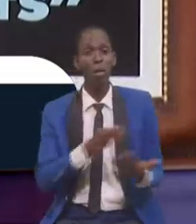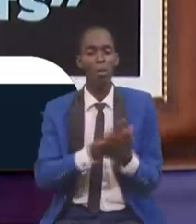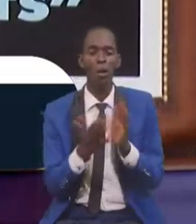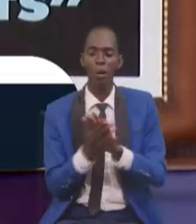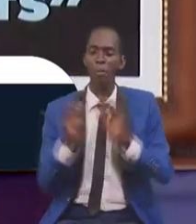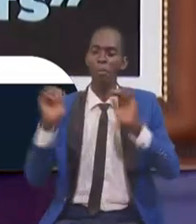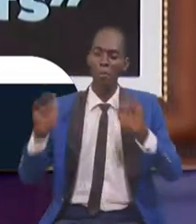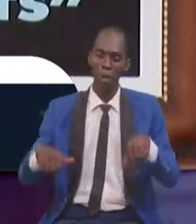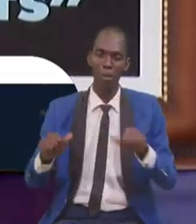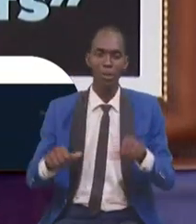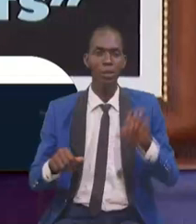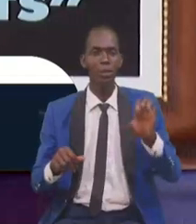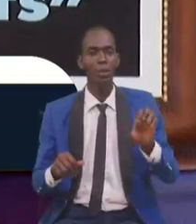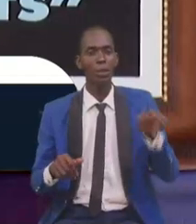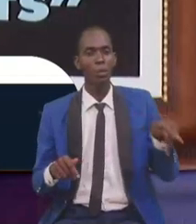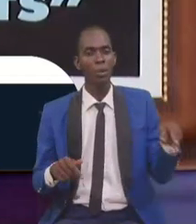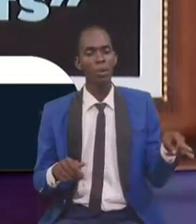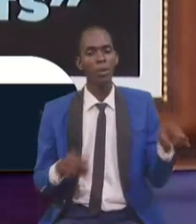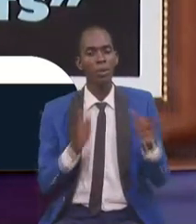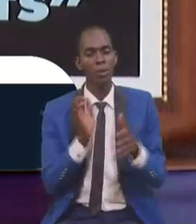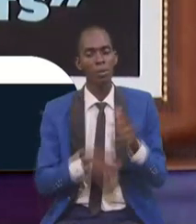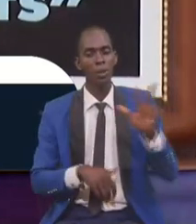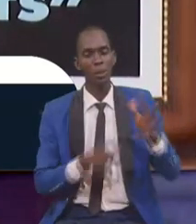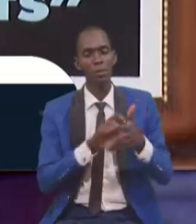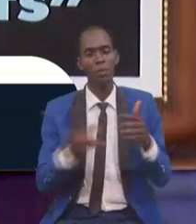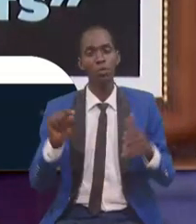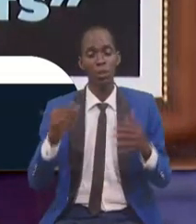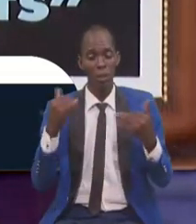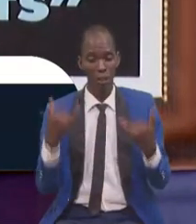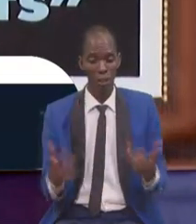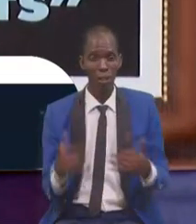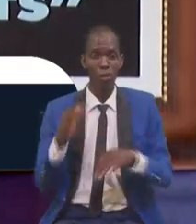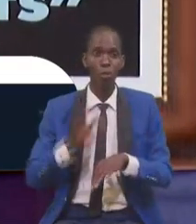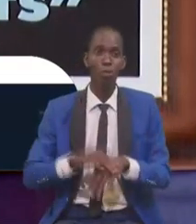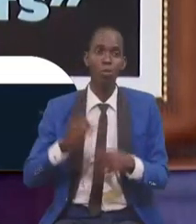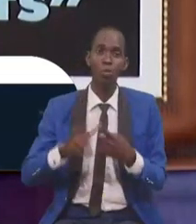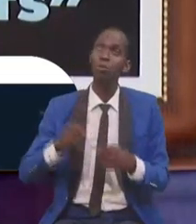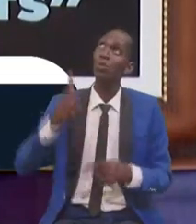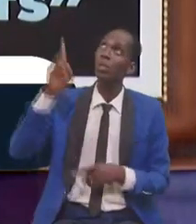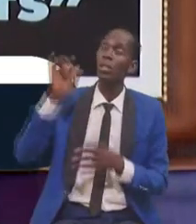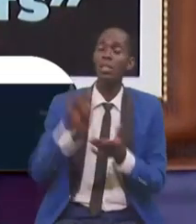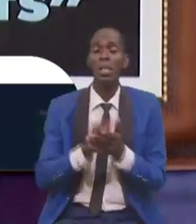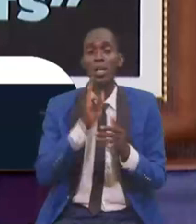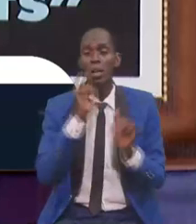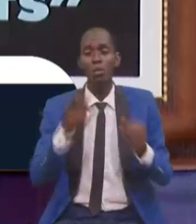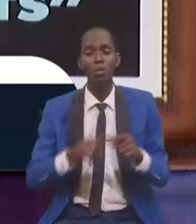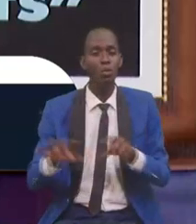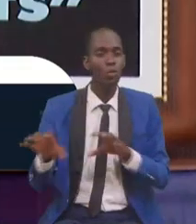possible. Éphésiens 3, verset 20. Or, à celui qui peut faire